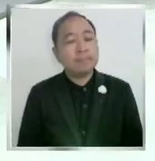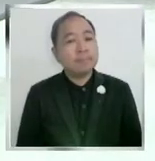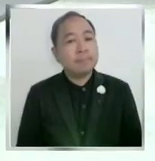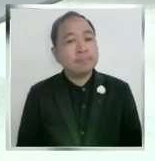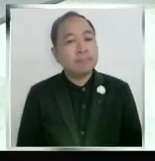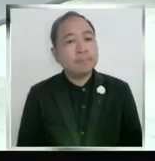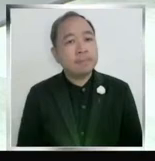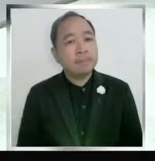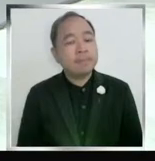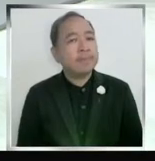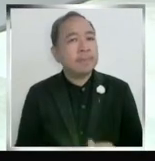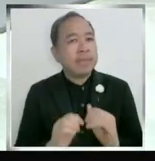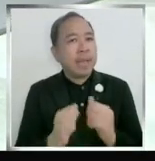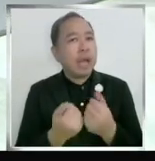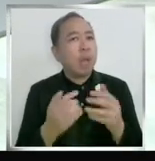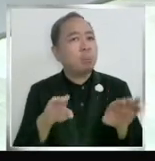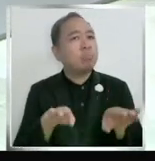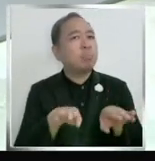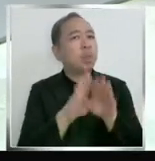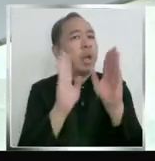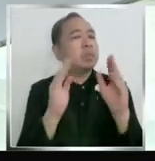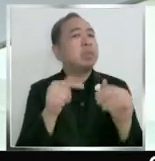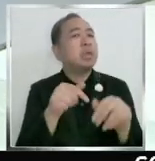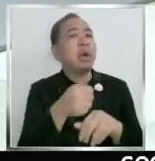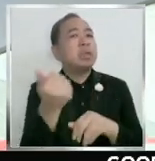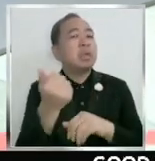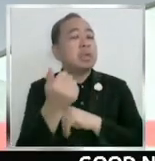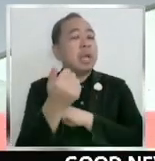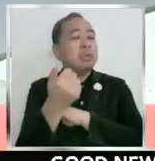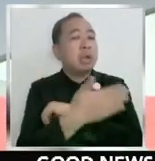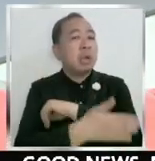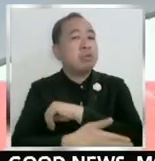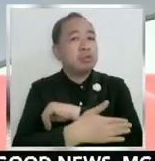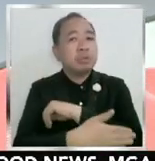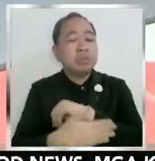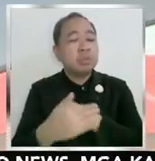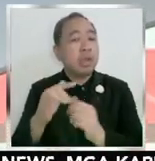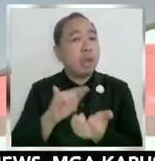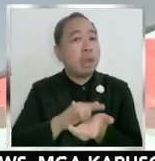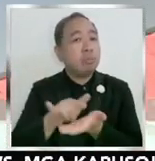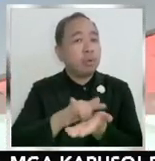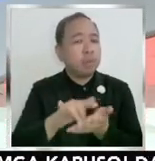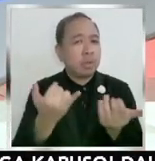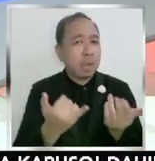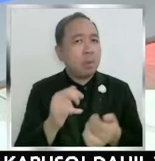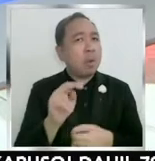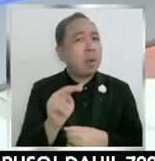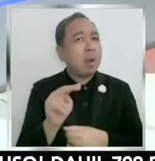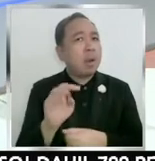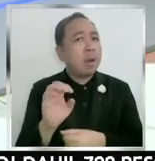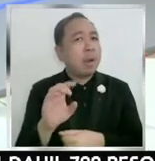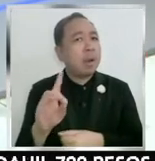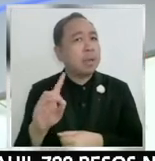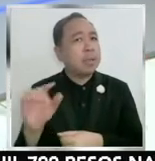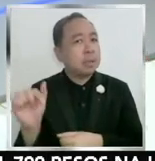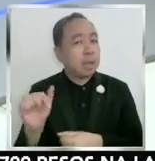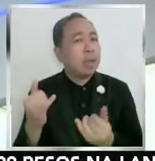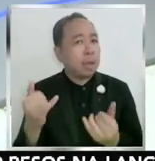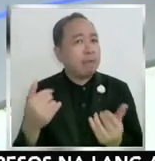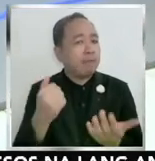Sabay sa ibang airport abroad, inaprubahan na ng NEDA ang proyektong mag-aayos sa 4 na terminal ng